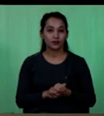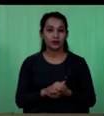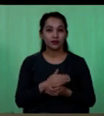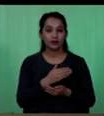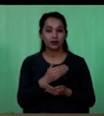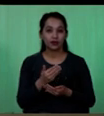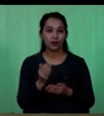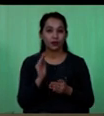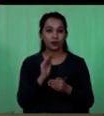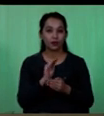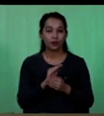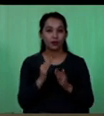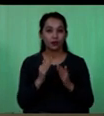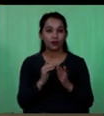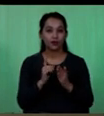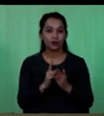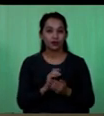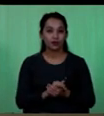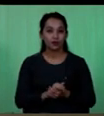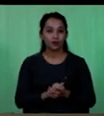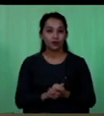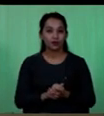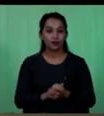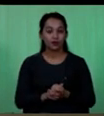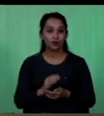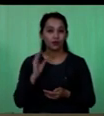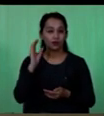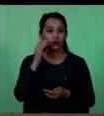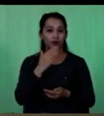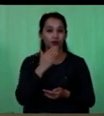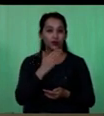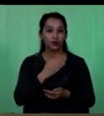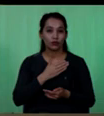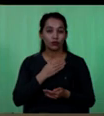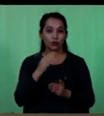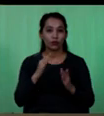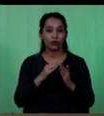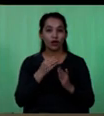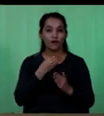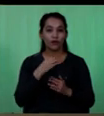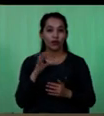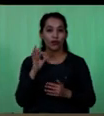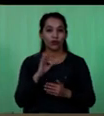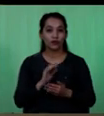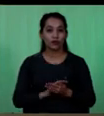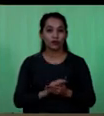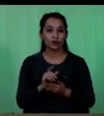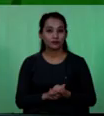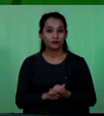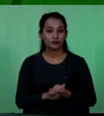Sizga qo'shimcha mustaqil topshiriq. O'zingiz yoqtirgan uy hayvoni haqida hikoya